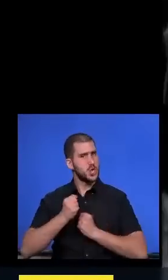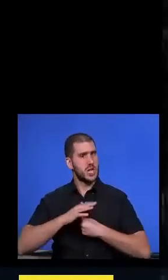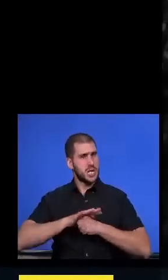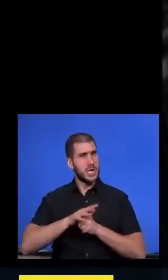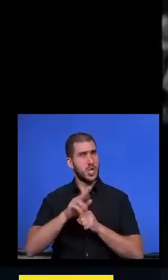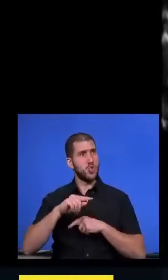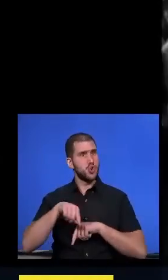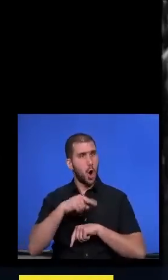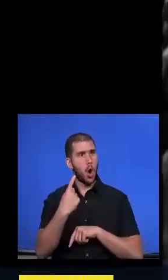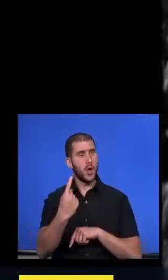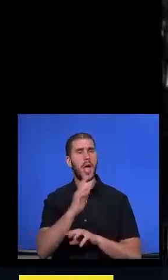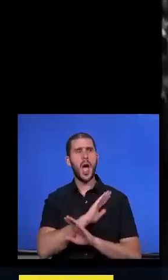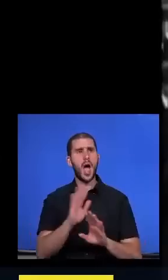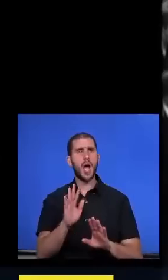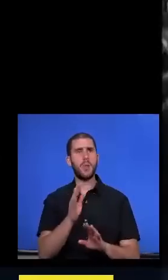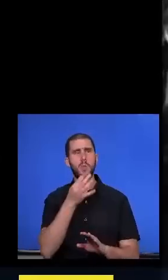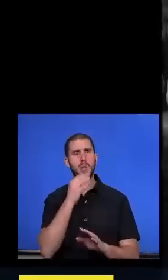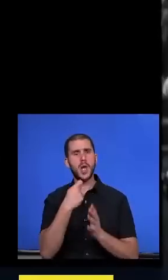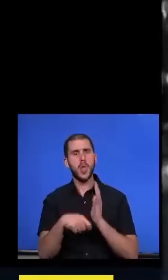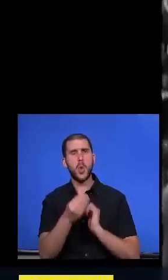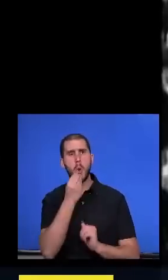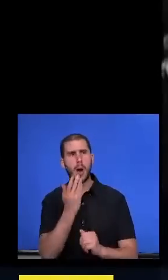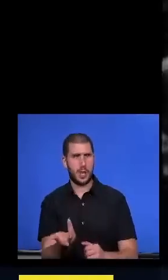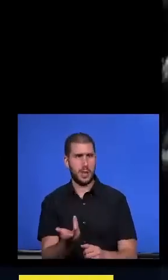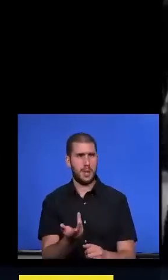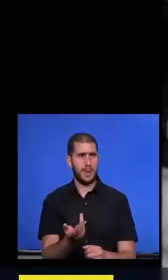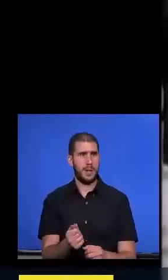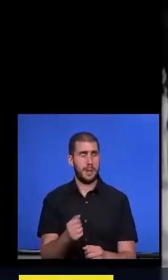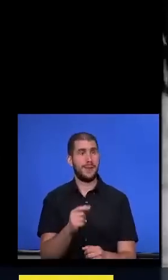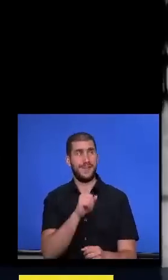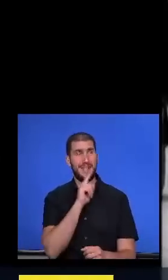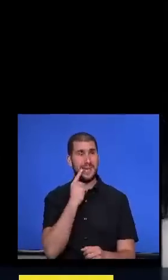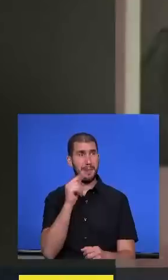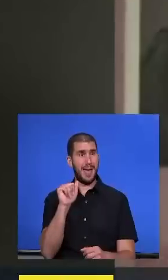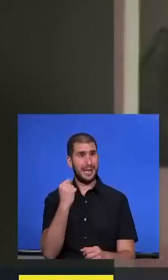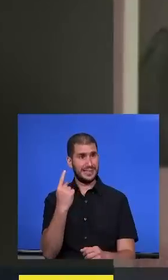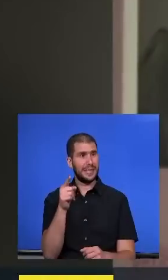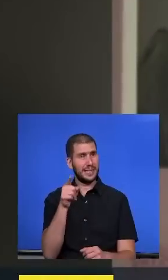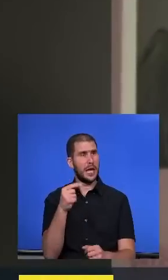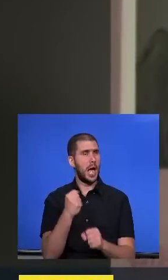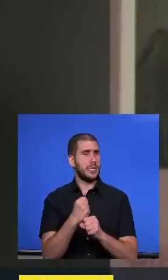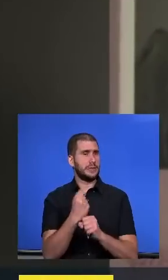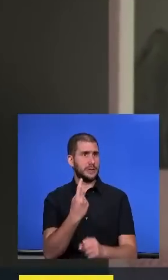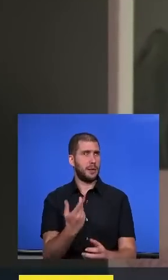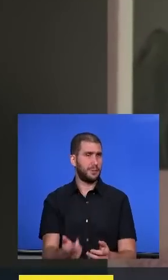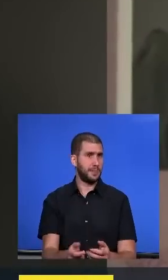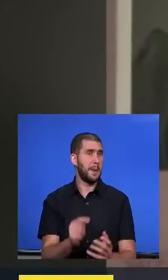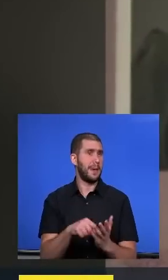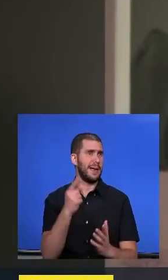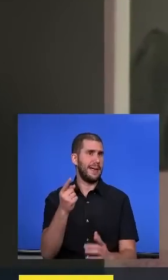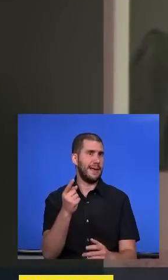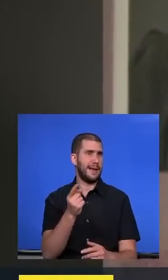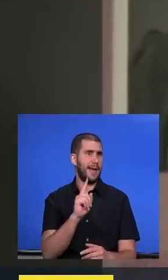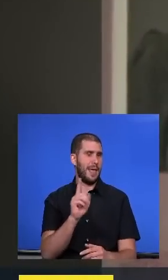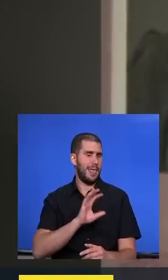שעות מסוימות רק שבהם אפשר ללכת לקנות אוכל. ובעצם האמא, אלזה, היא זאת שעושה את זה, כי היא זאת